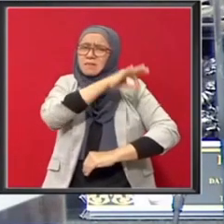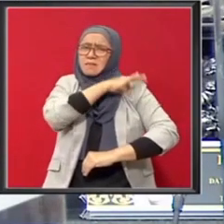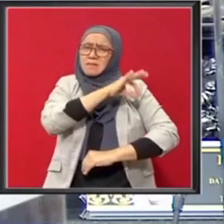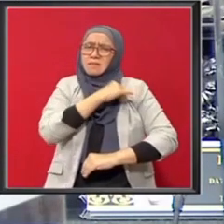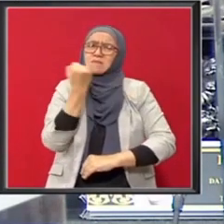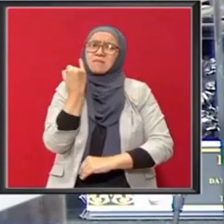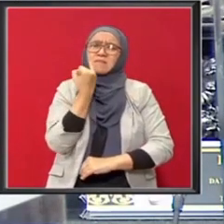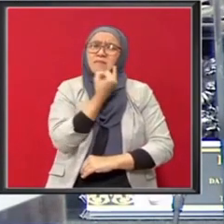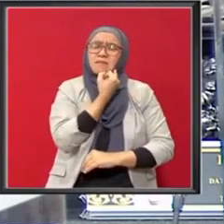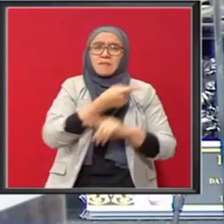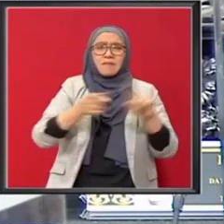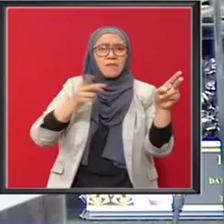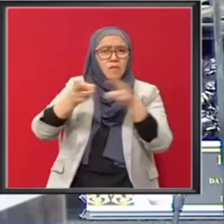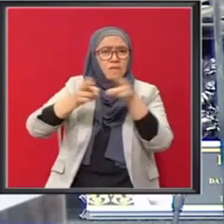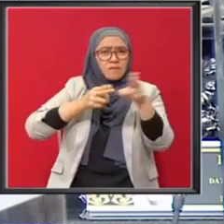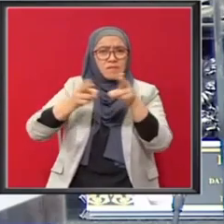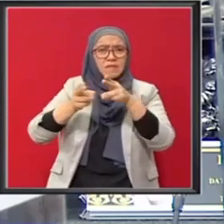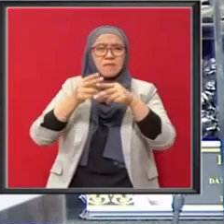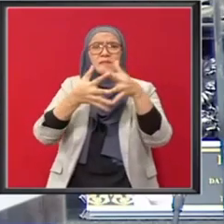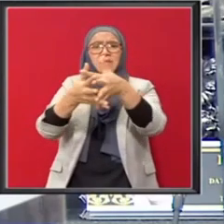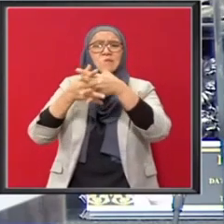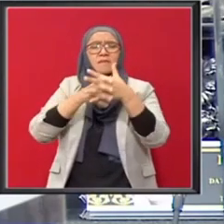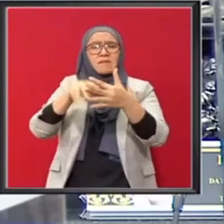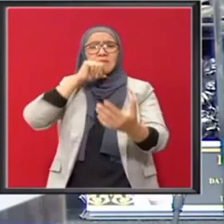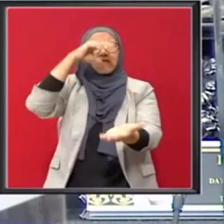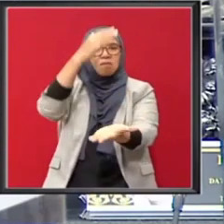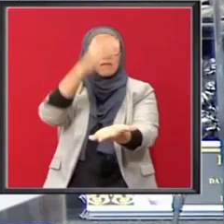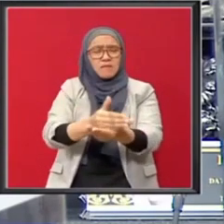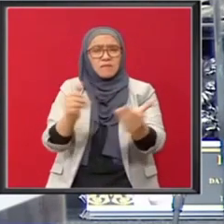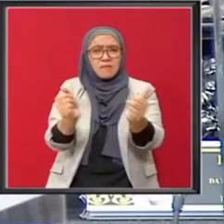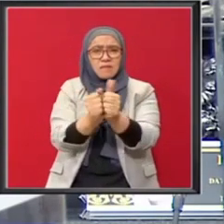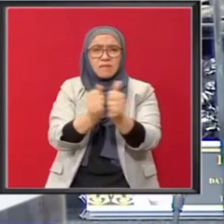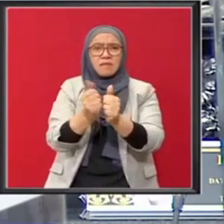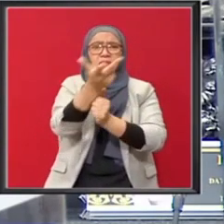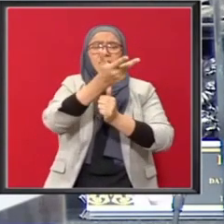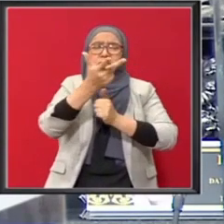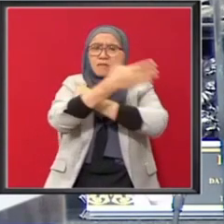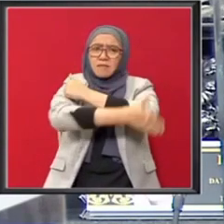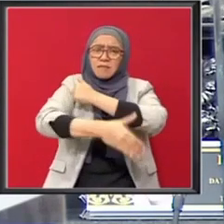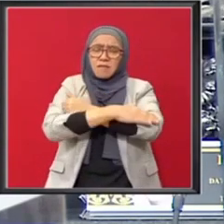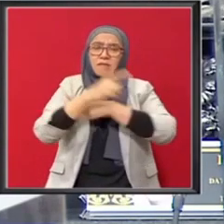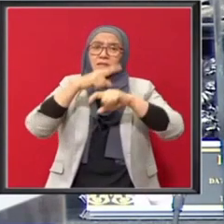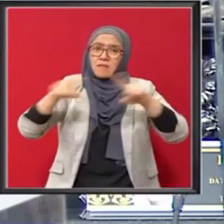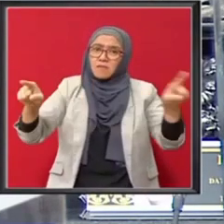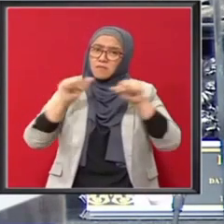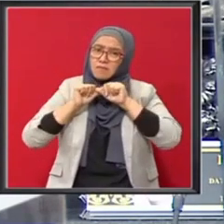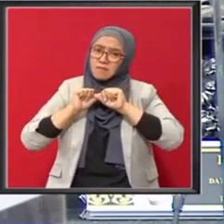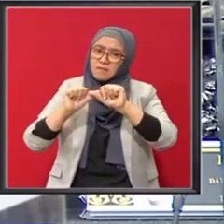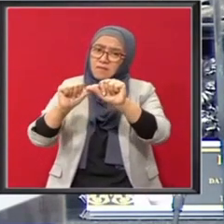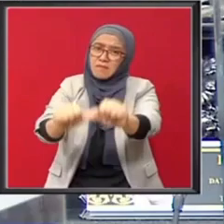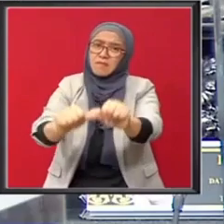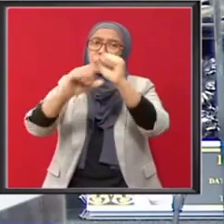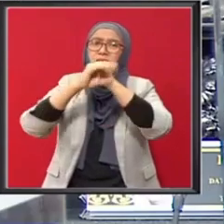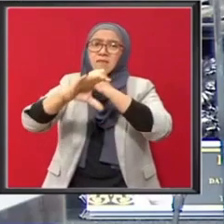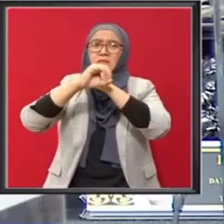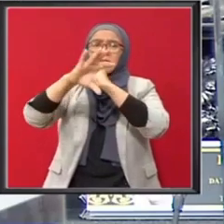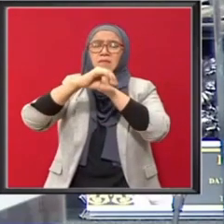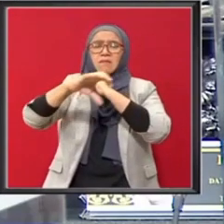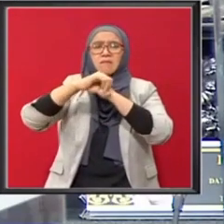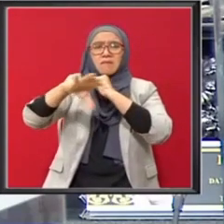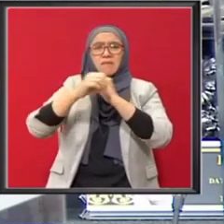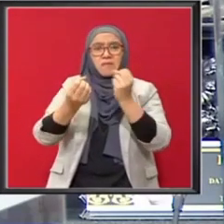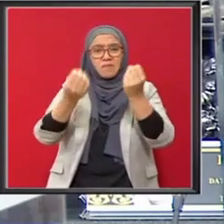berhenti stakat yyy Bahrain dan Sudan saja sama Syarikat dilihat turut melobi sokongan daripada beberapa